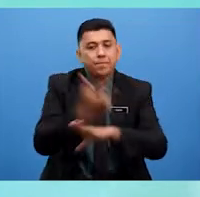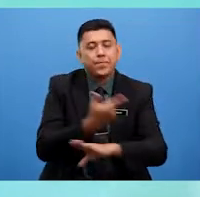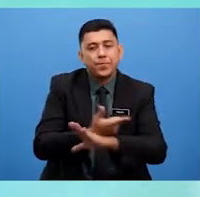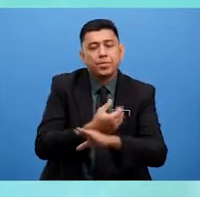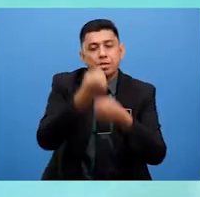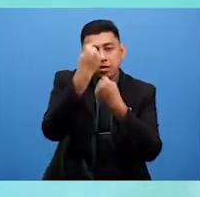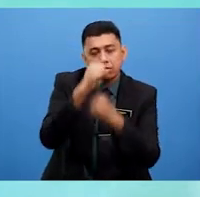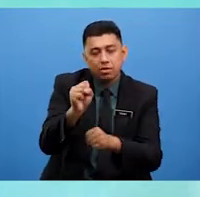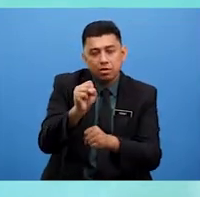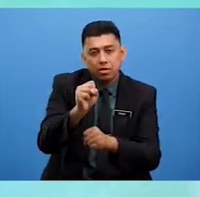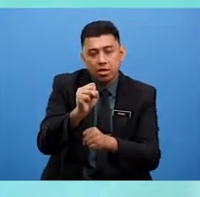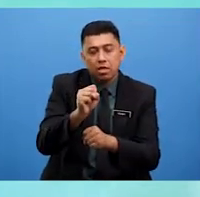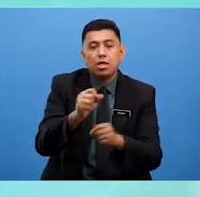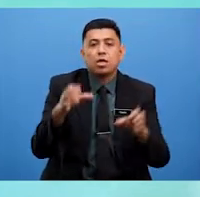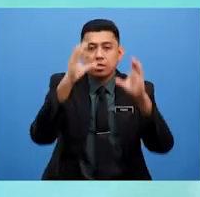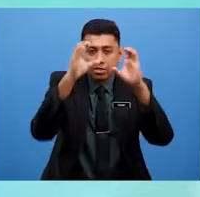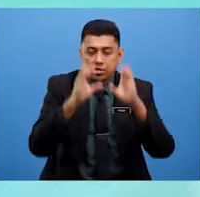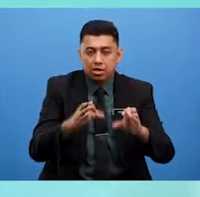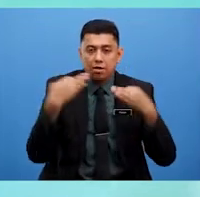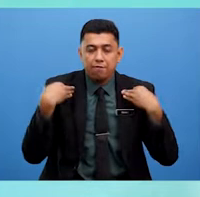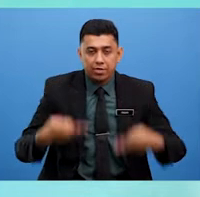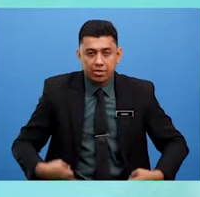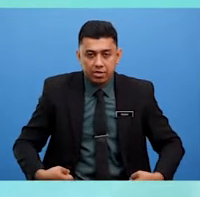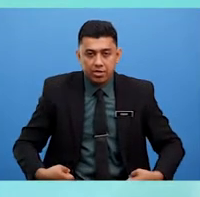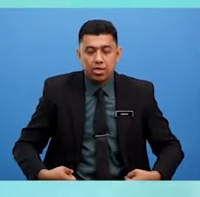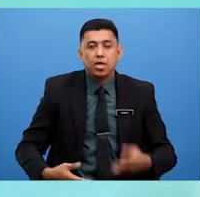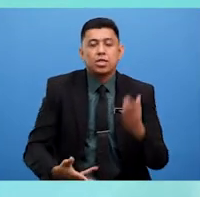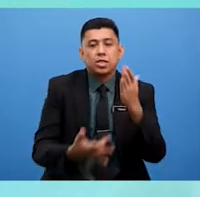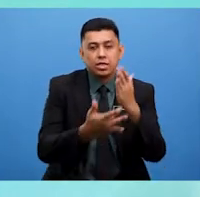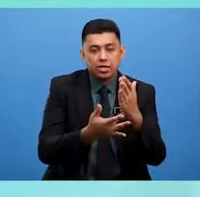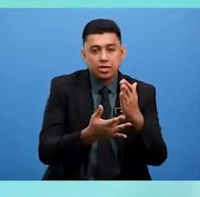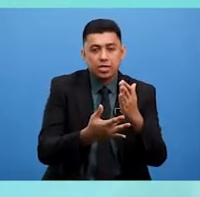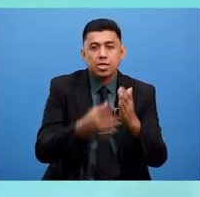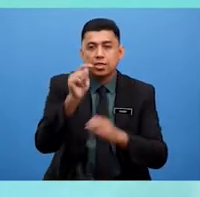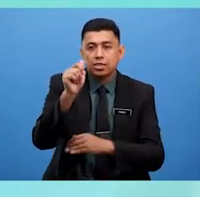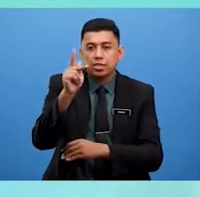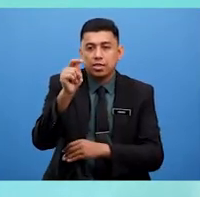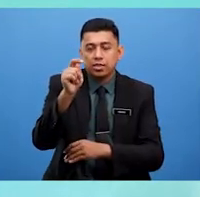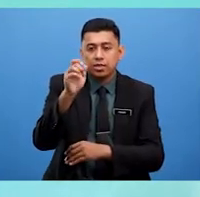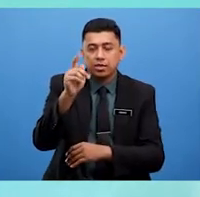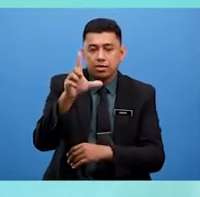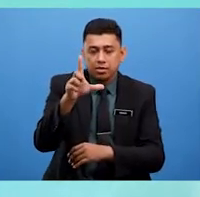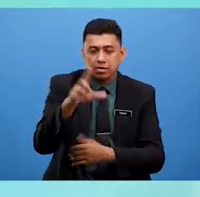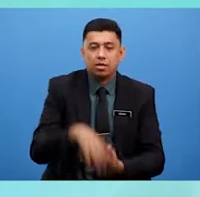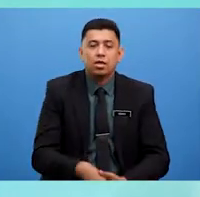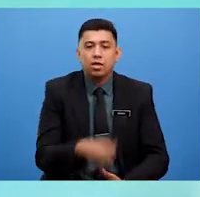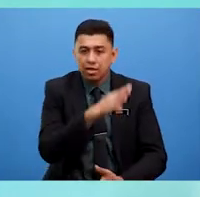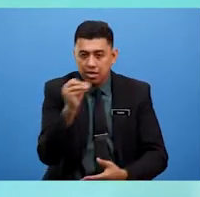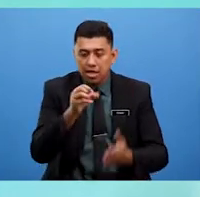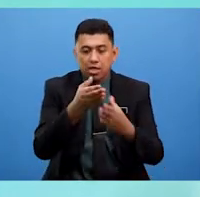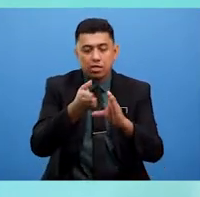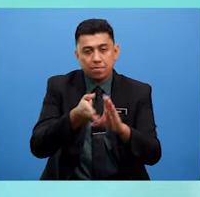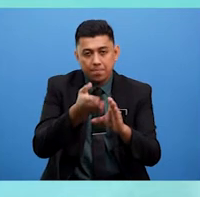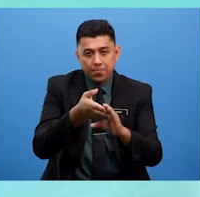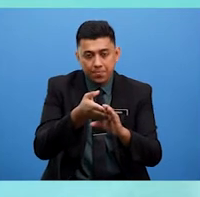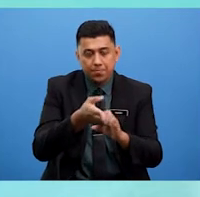membuat persediaan secara fizikal, teknikal, taktikal dan psikologikal. Elemen ini harus